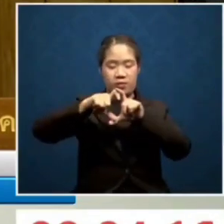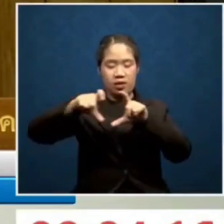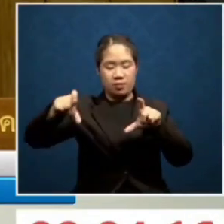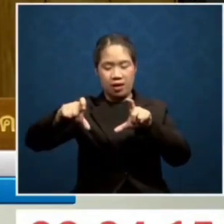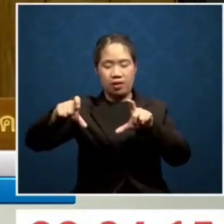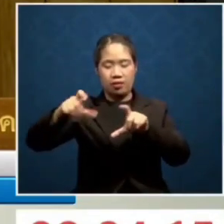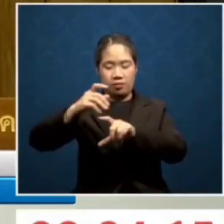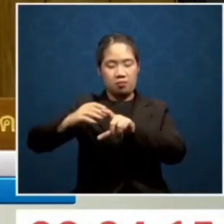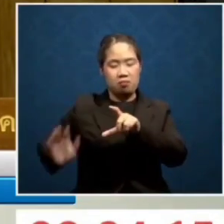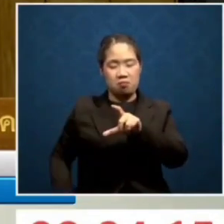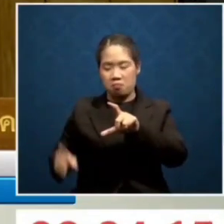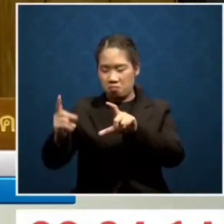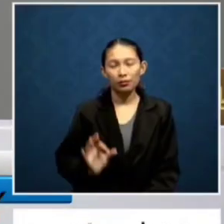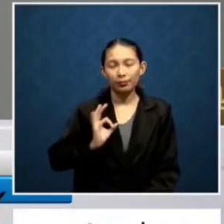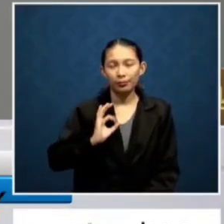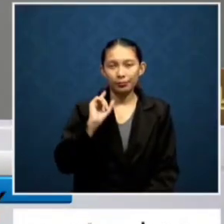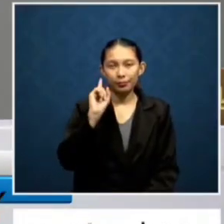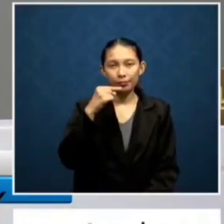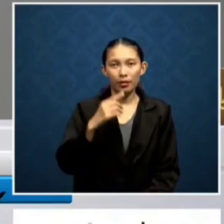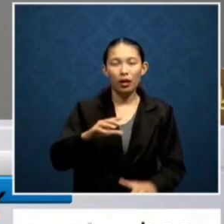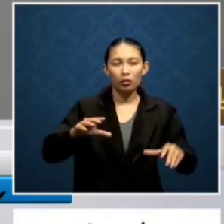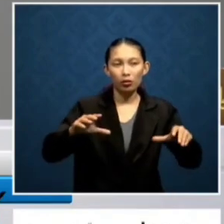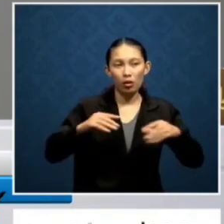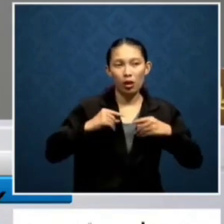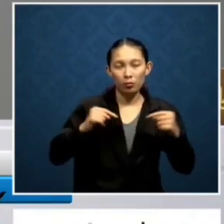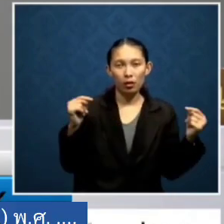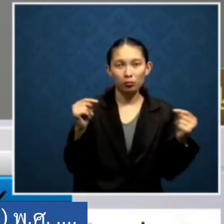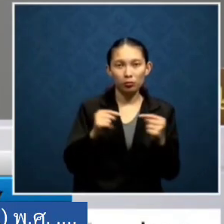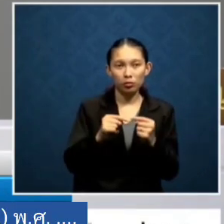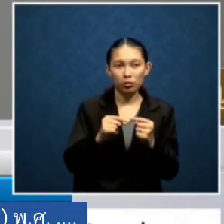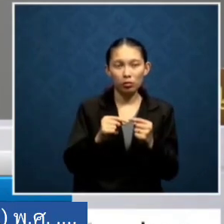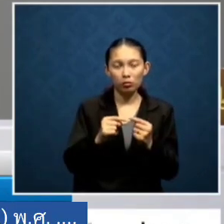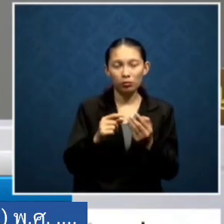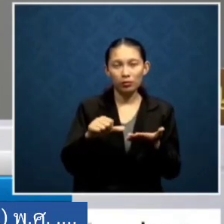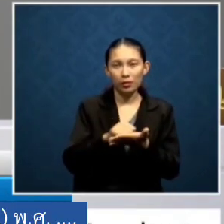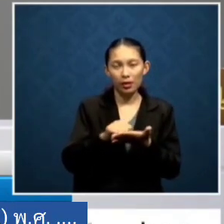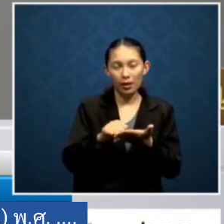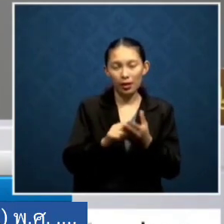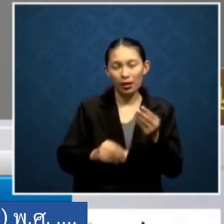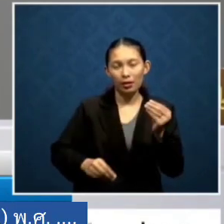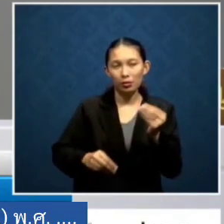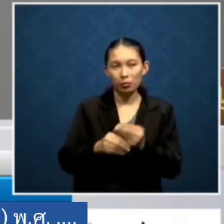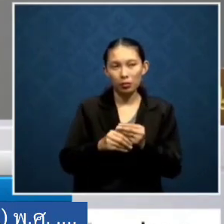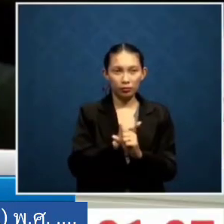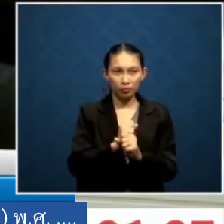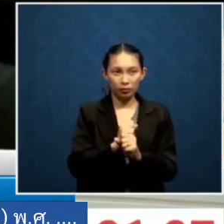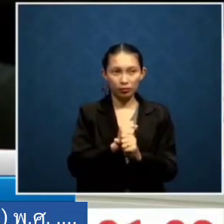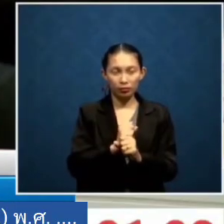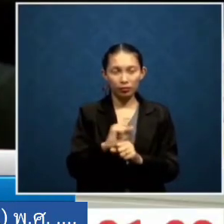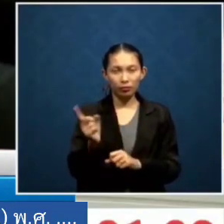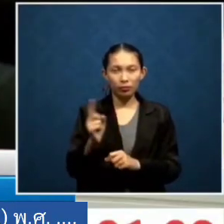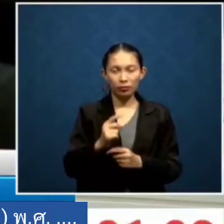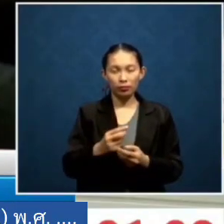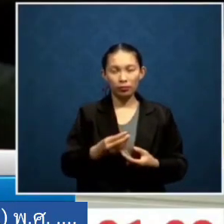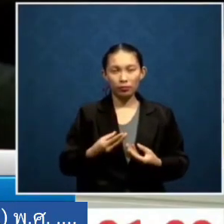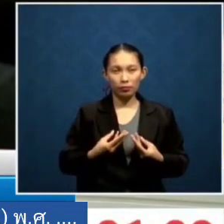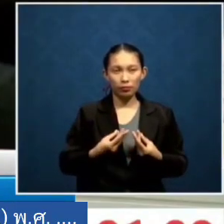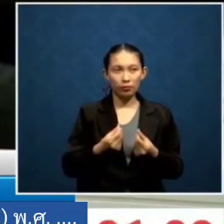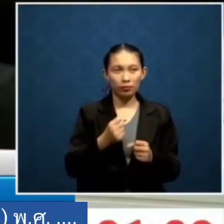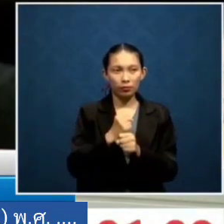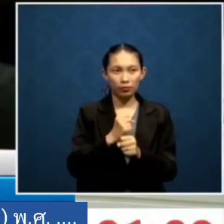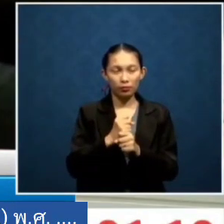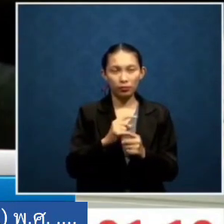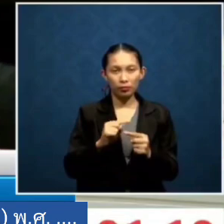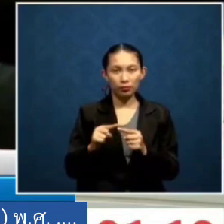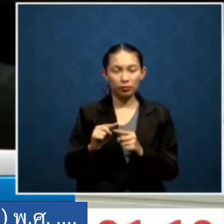รัฐมนตรีเป็นผู้มาตอบกระทุถามจากนั้นเข้าสู่วาระการพิจารณาร่างพระราชบัญญัติว่าด้วยการออกเสียงประชามติฉบับที่พ.ศซึ่ง